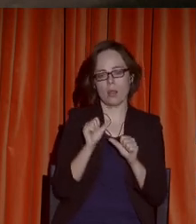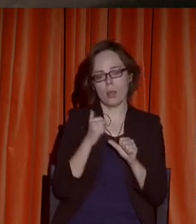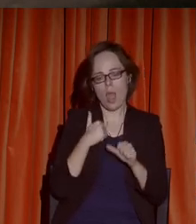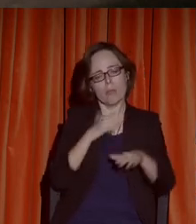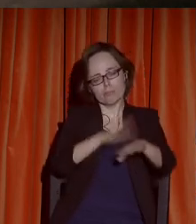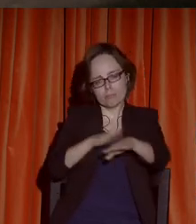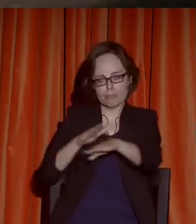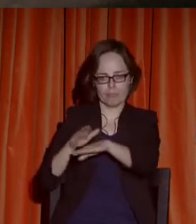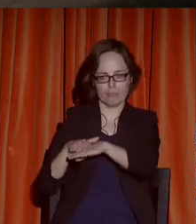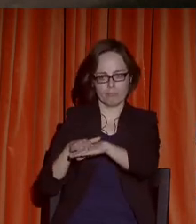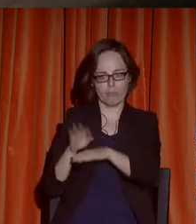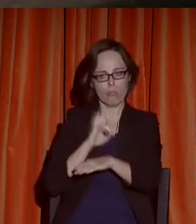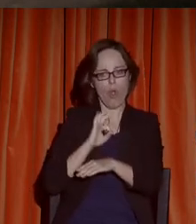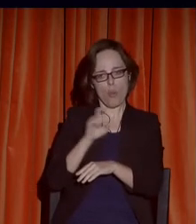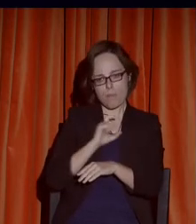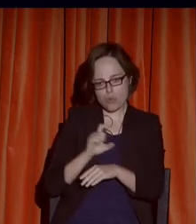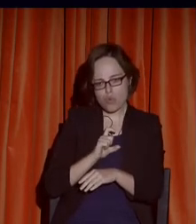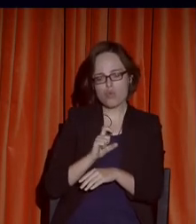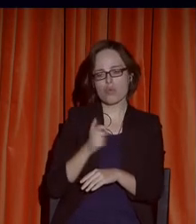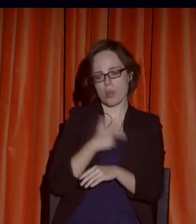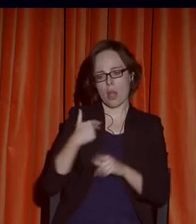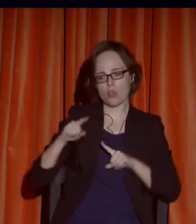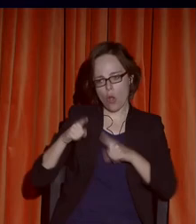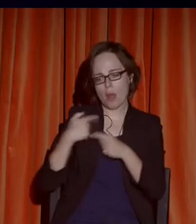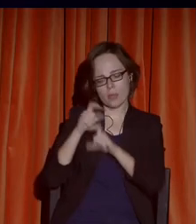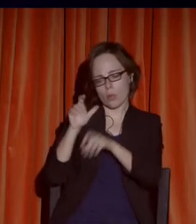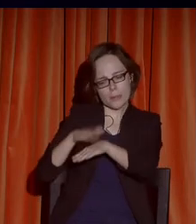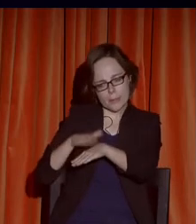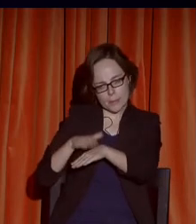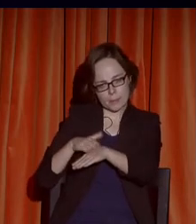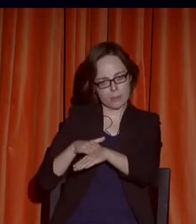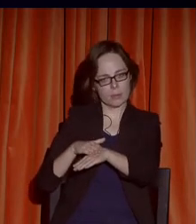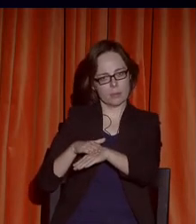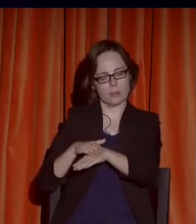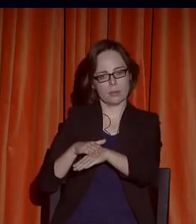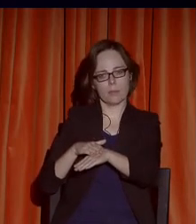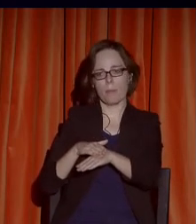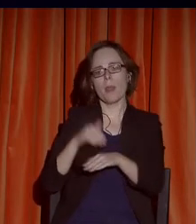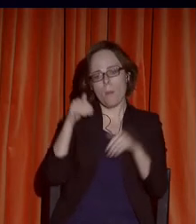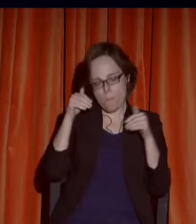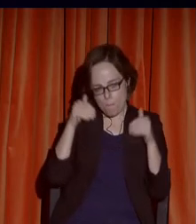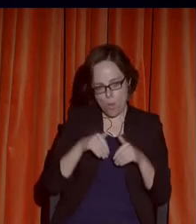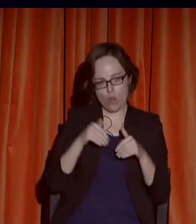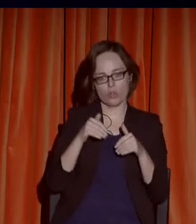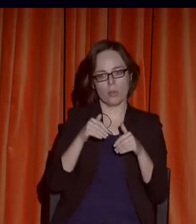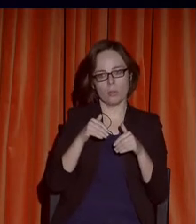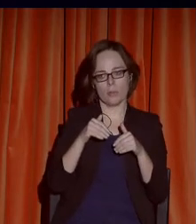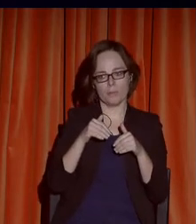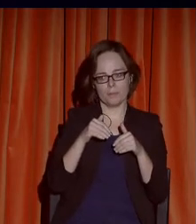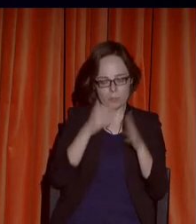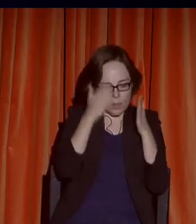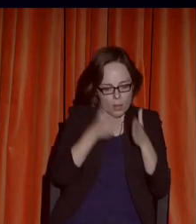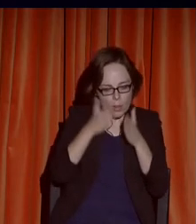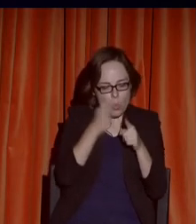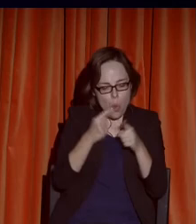alarmuję w moim biurze i w naszej organizacji, że możemy kontynuować się rozdrabnianie się na